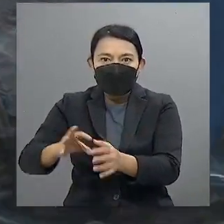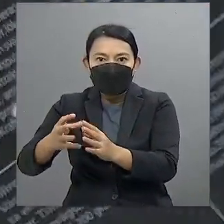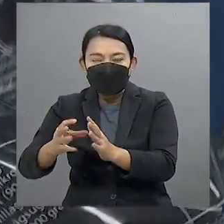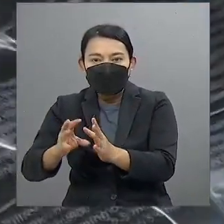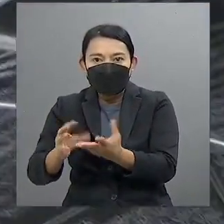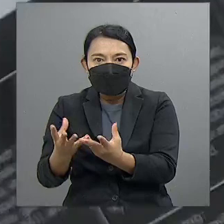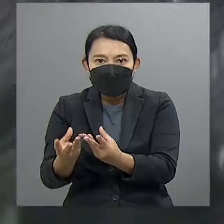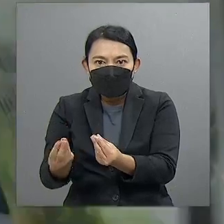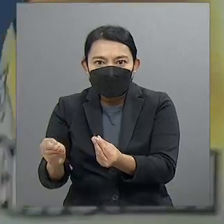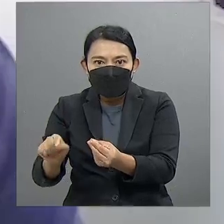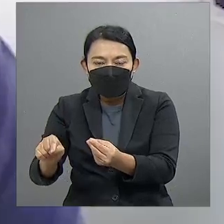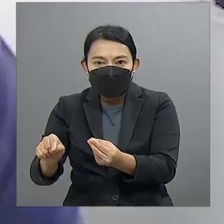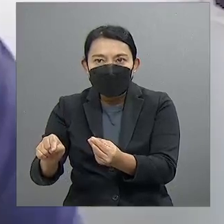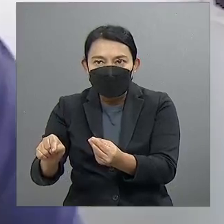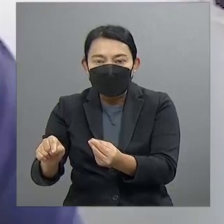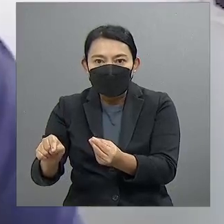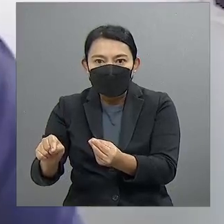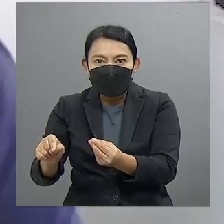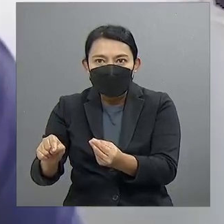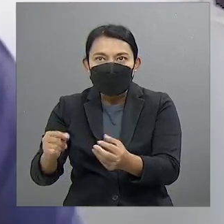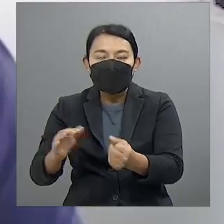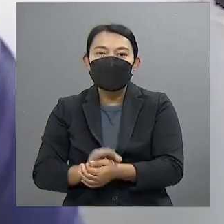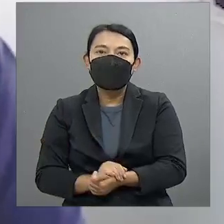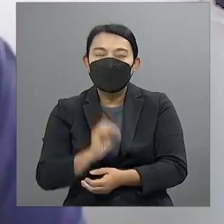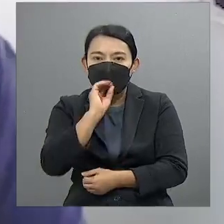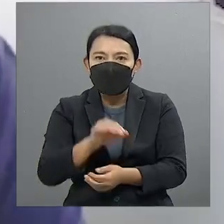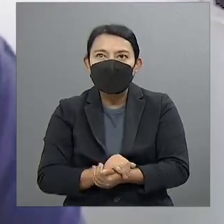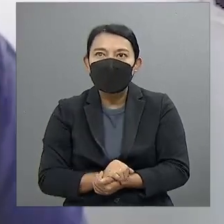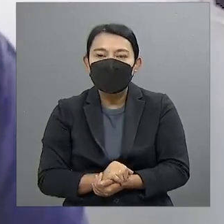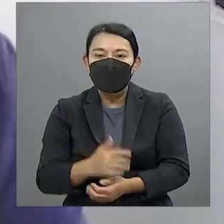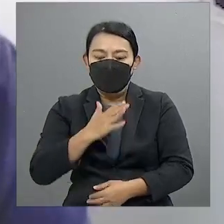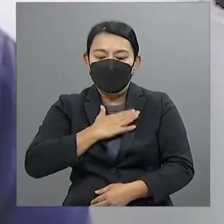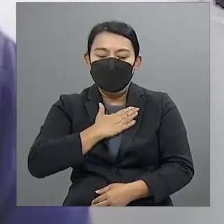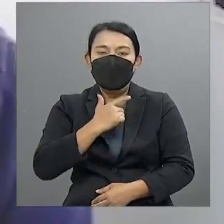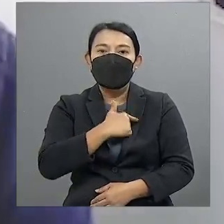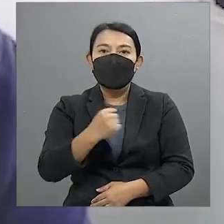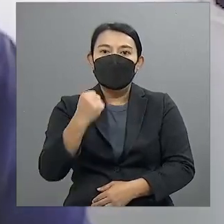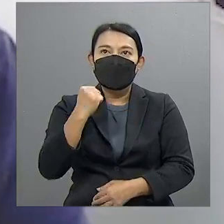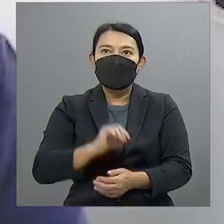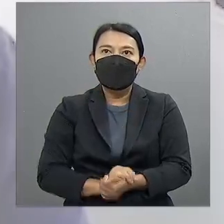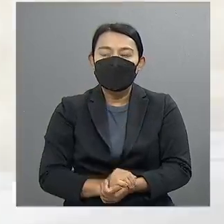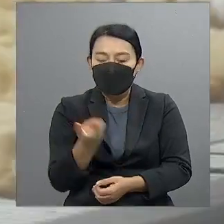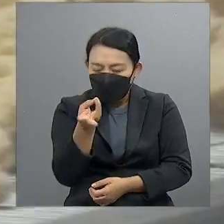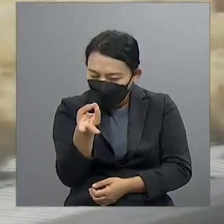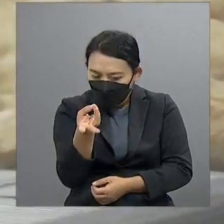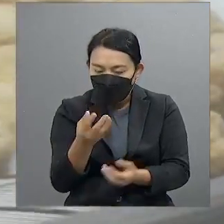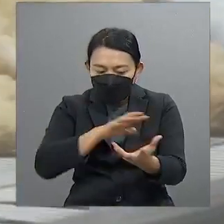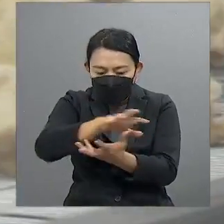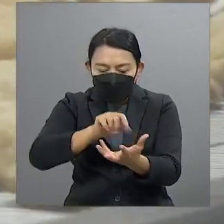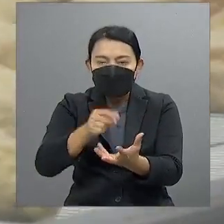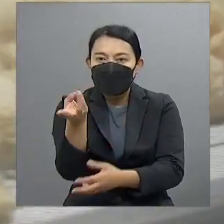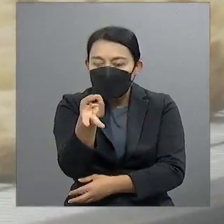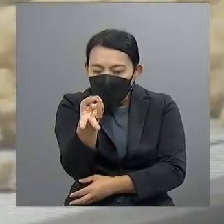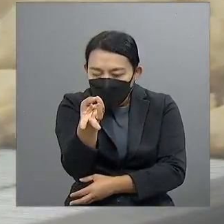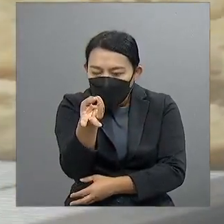ที่เข้าไปปฏิบัติงานซึ่งโอกาสจริงๆที่บอกก็ผมมั่นใจว่ามันค่อนข้างจะมีความเป็นไปได้ค่อนข้างน้อยตามมาครับ